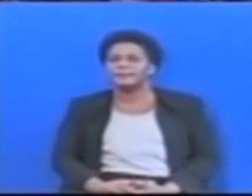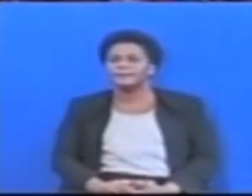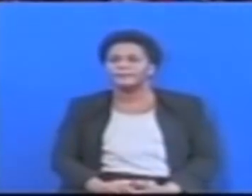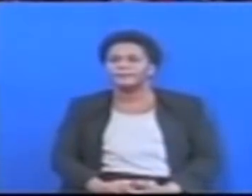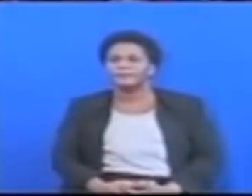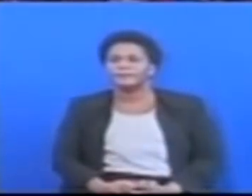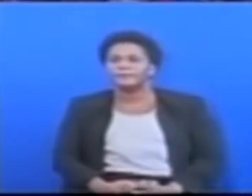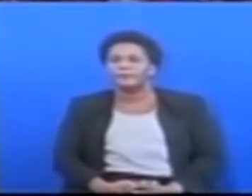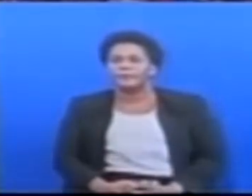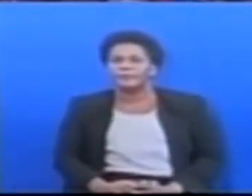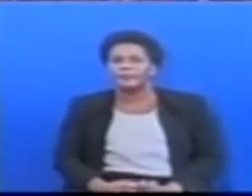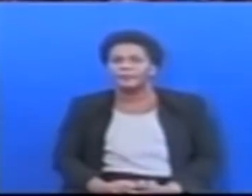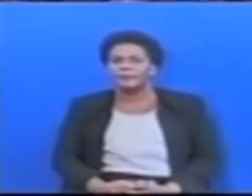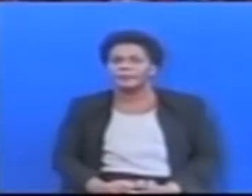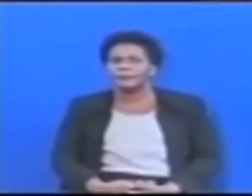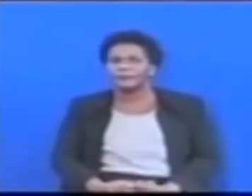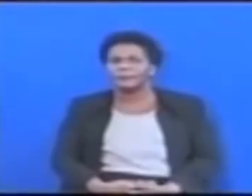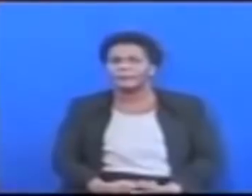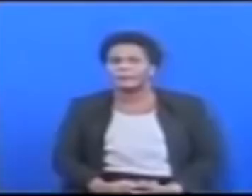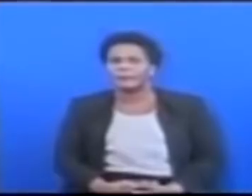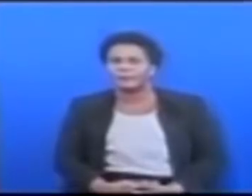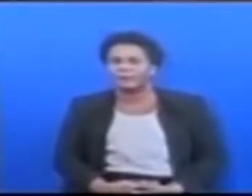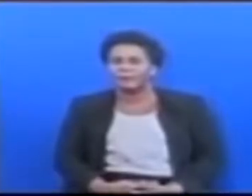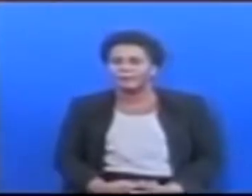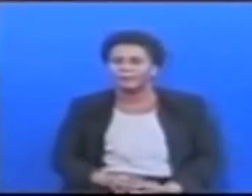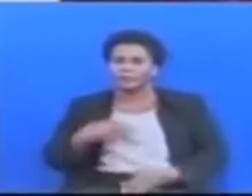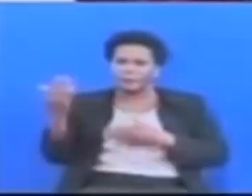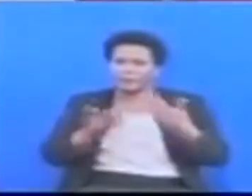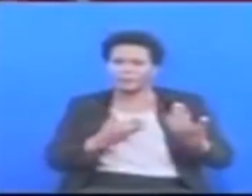mheshimiwa naibu waziri Wizara ya Afya Dr. Ndikulile.